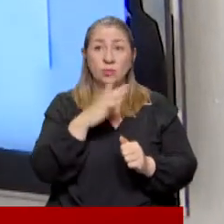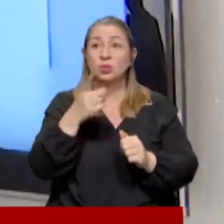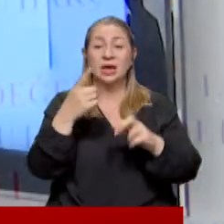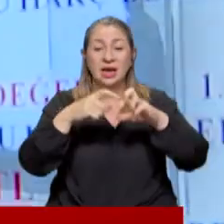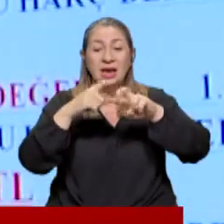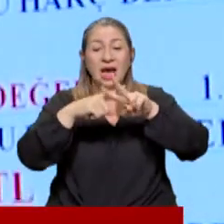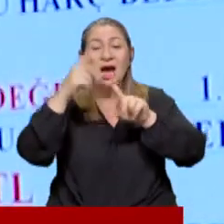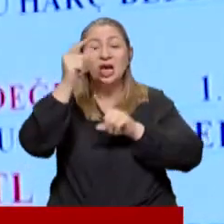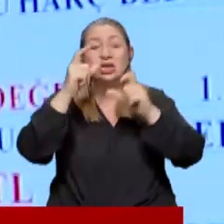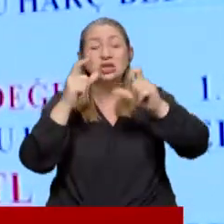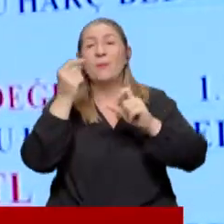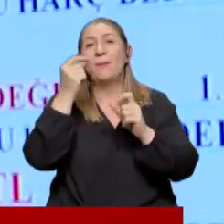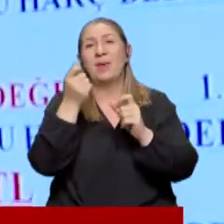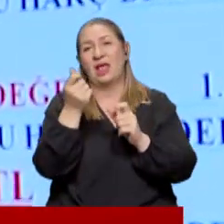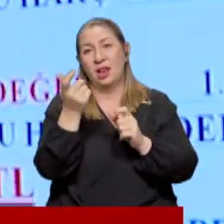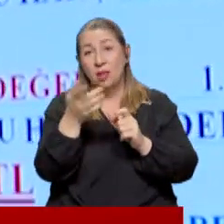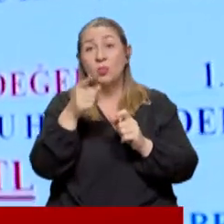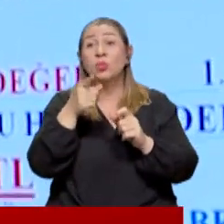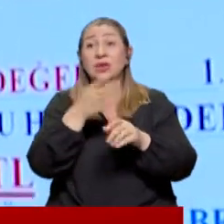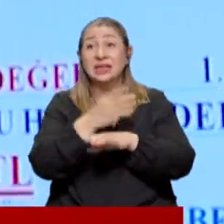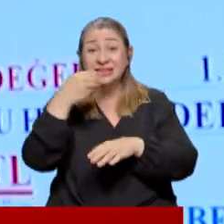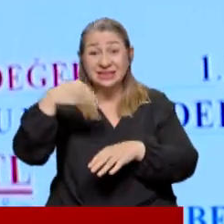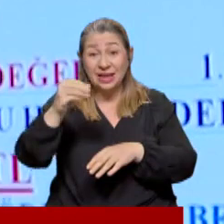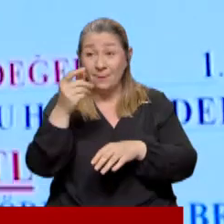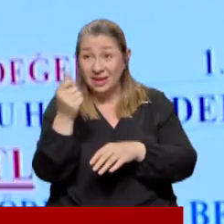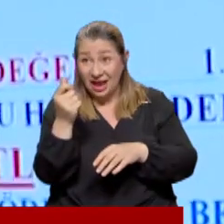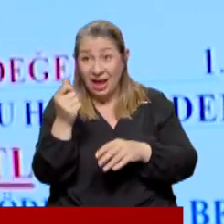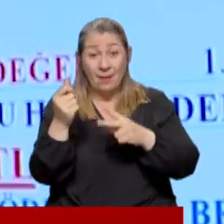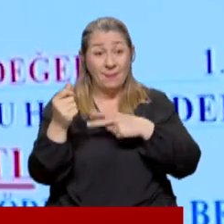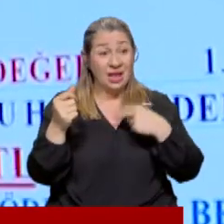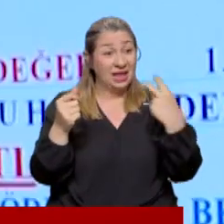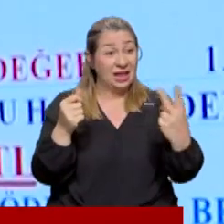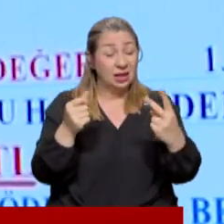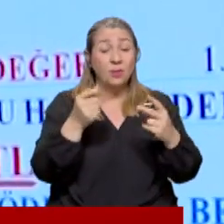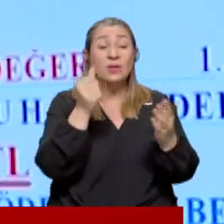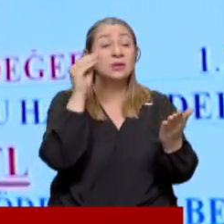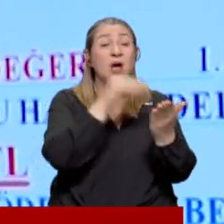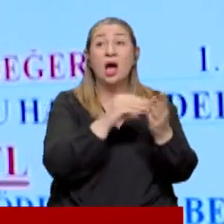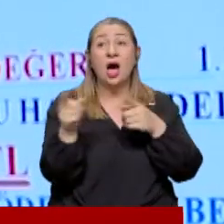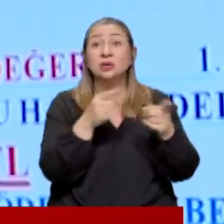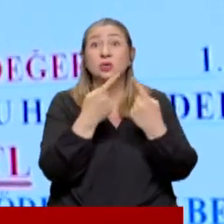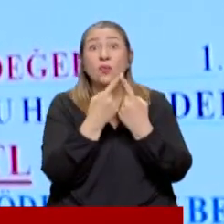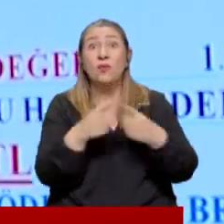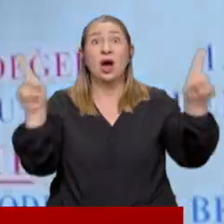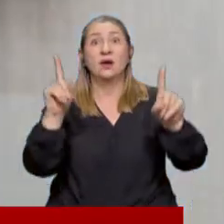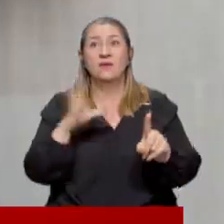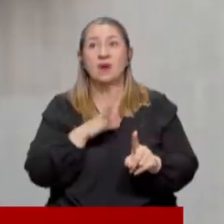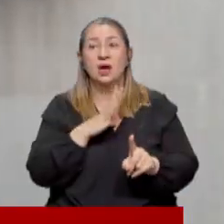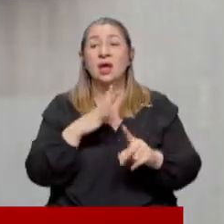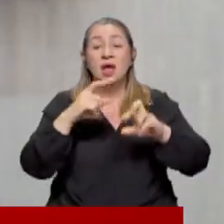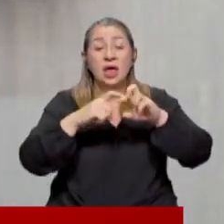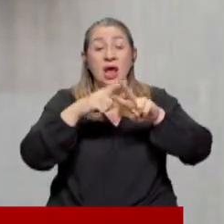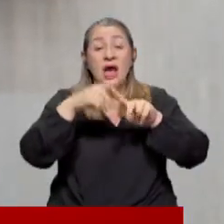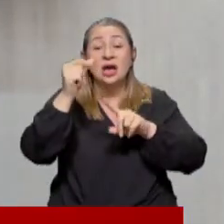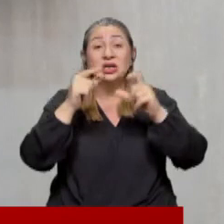bunun adı rayiç bedel ne yazık ki bu uygulamada yani gerçek sa Bugün sizlerle belediyelerin rayiç bedelleri Arasında dağlar kadar fark var